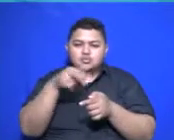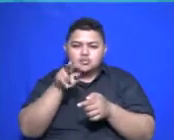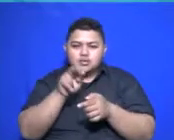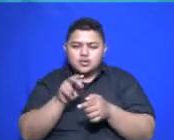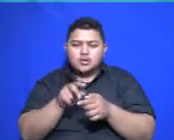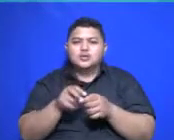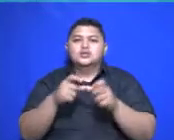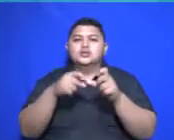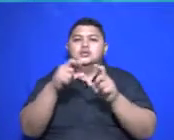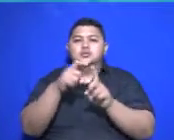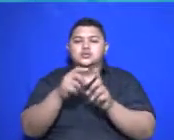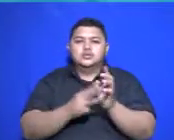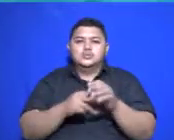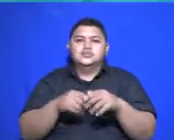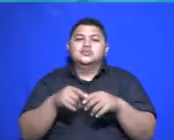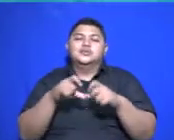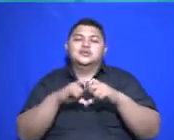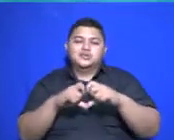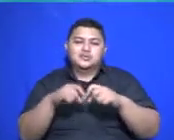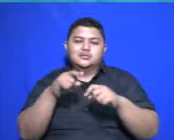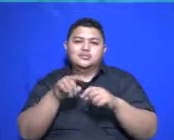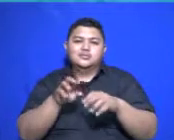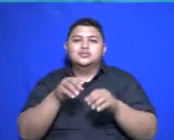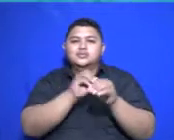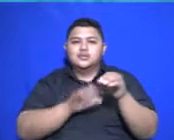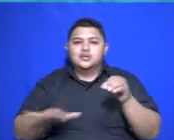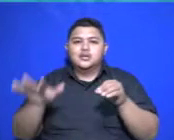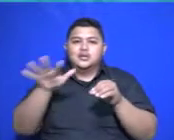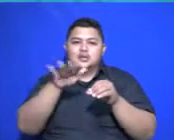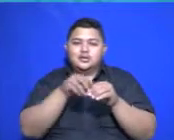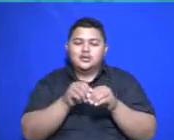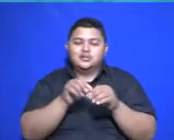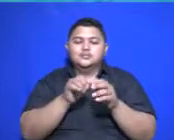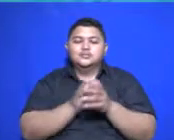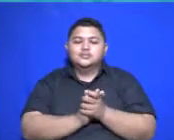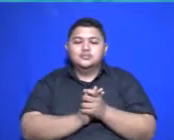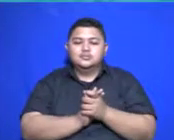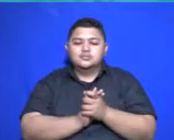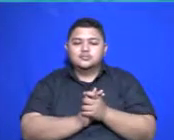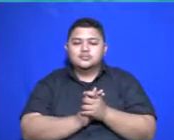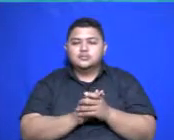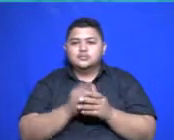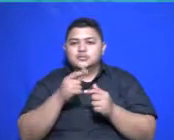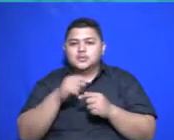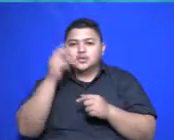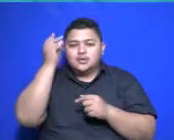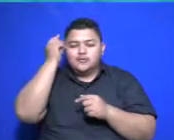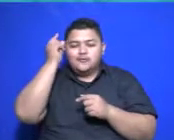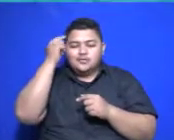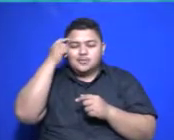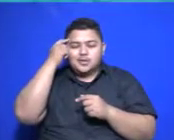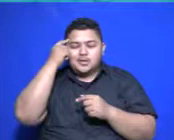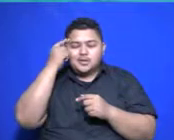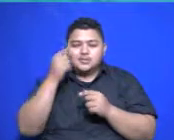manusia dan kecintaan kepada tanah air. Misalnya, soal implementasi revolusi mental, pemajuan budaya asli